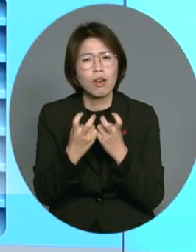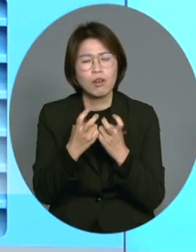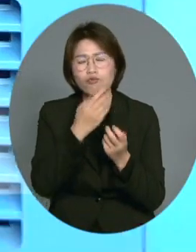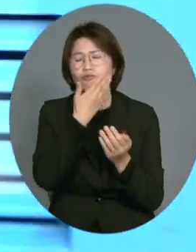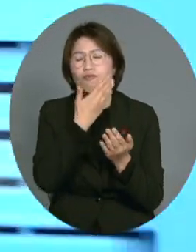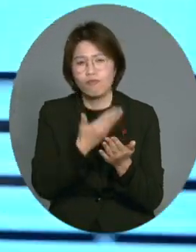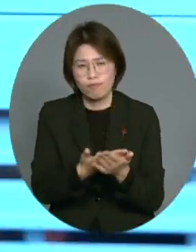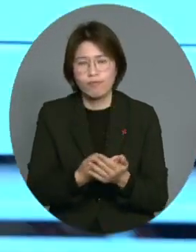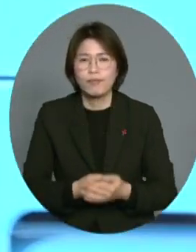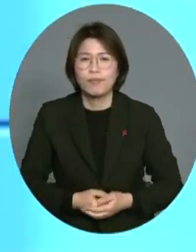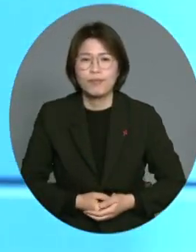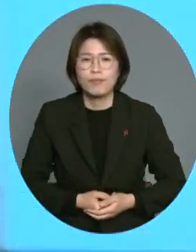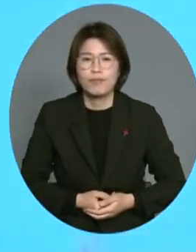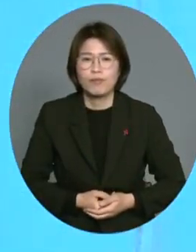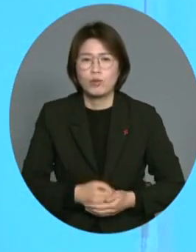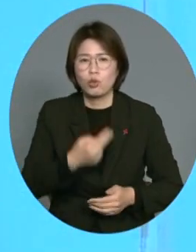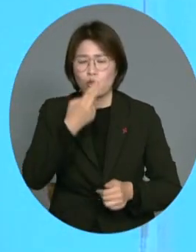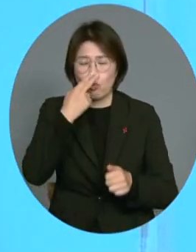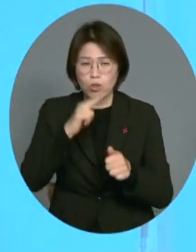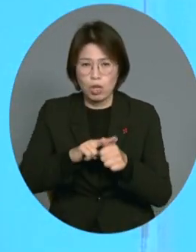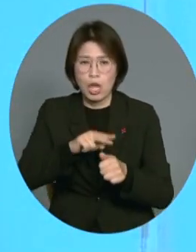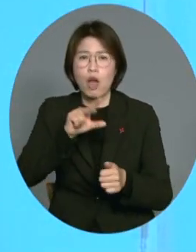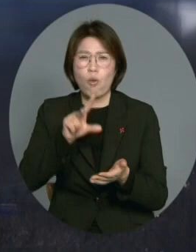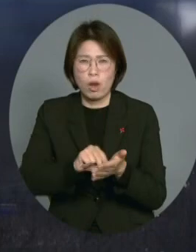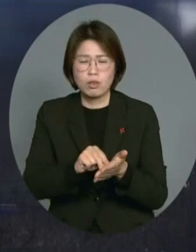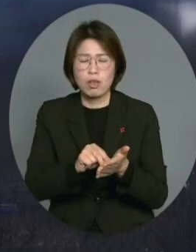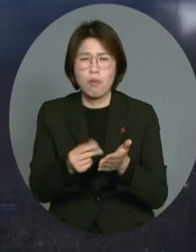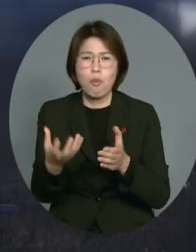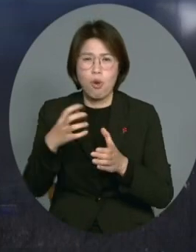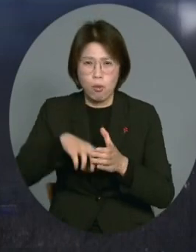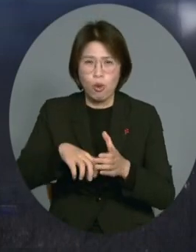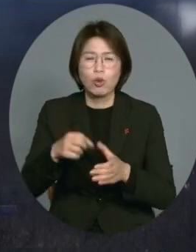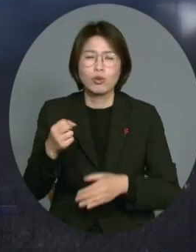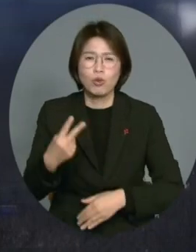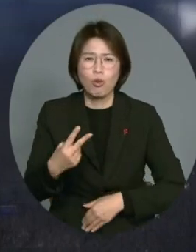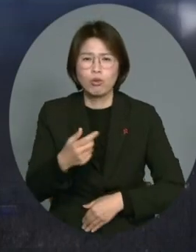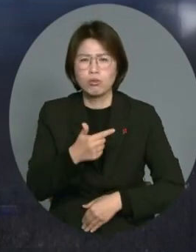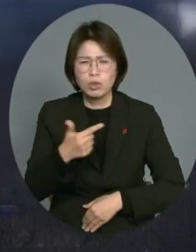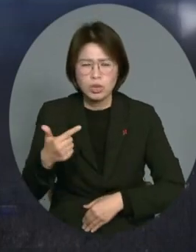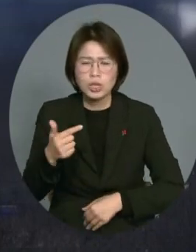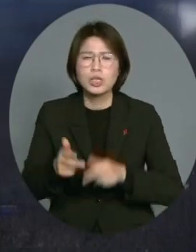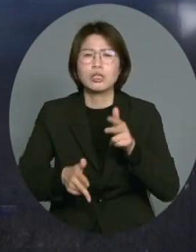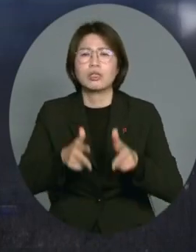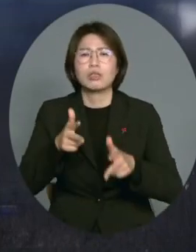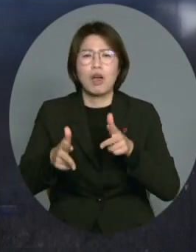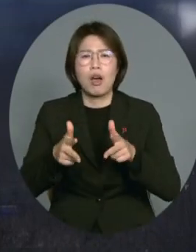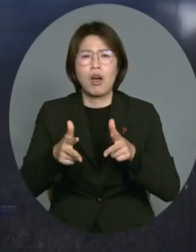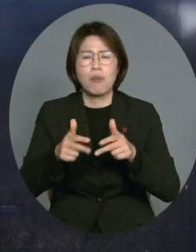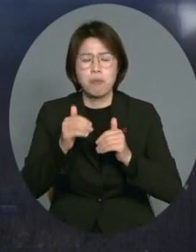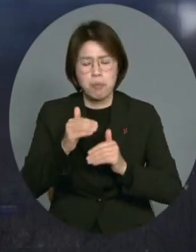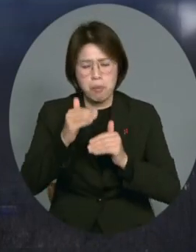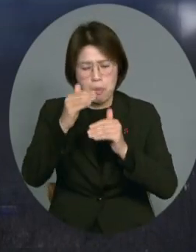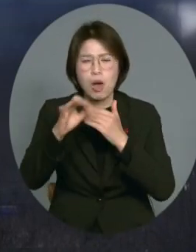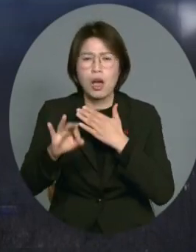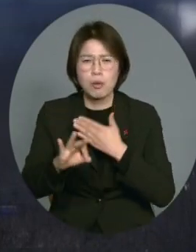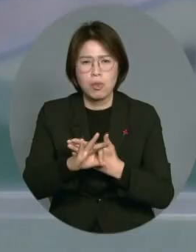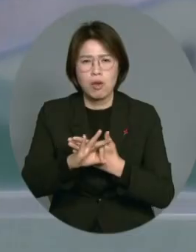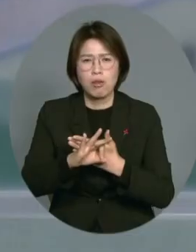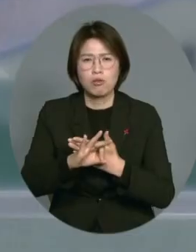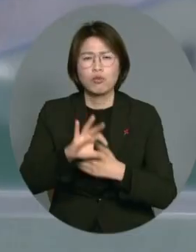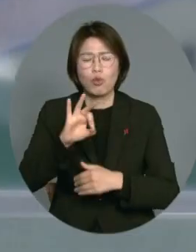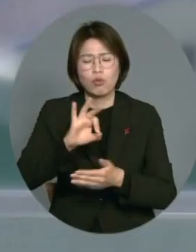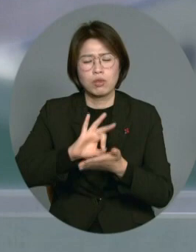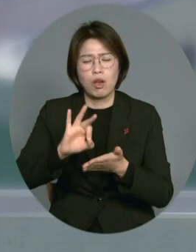과제입니다. 도전적인 과제도 대거 포함됐고 대형 프로젝트가 가시화하면 드는 돈이 더 늘